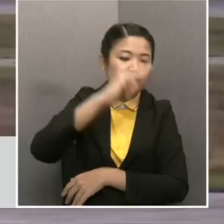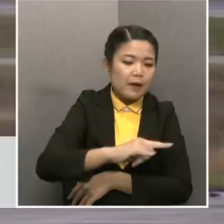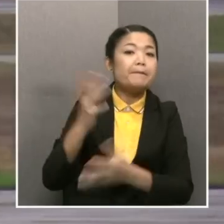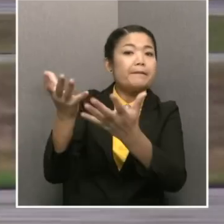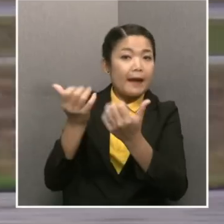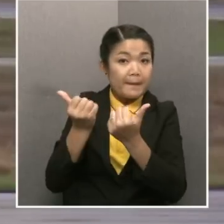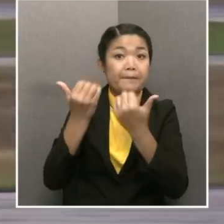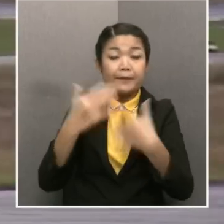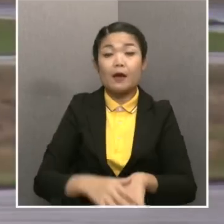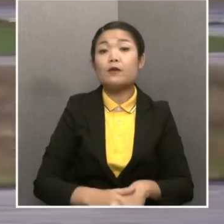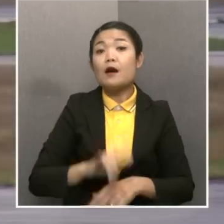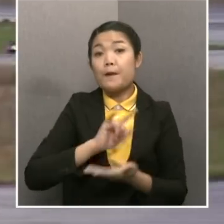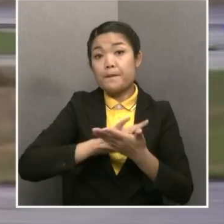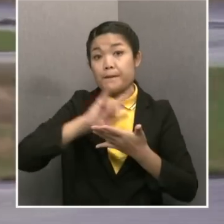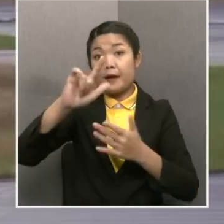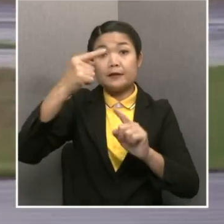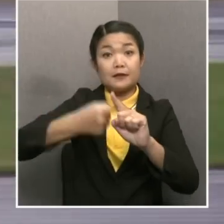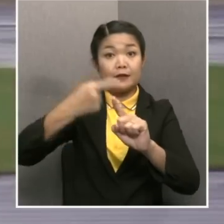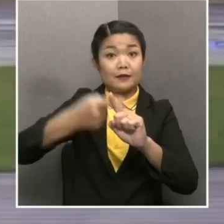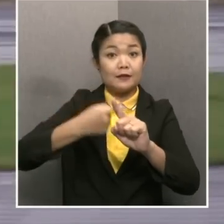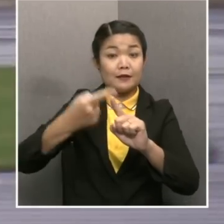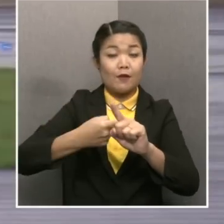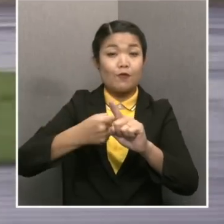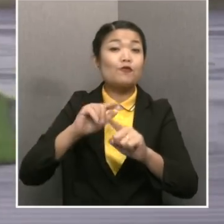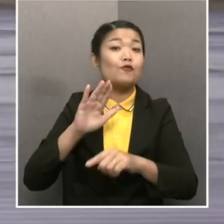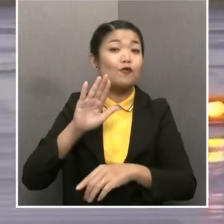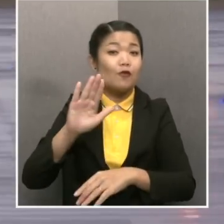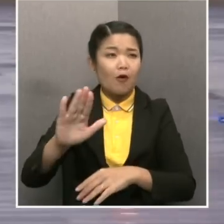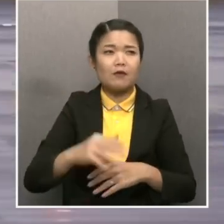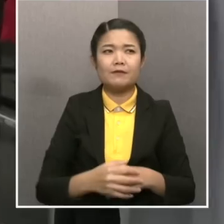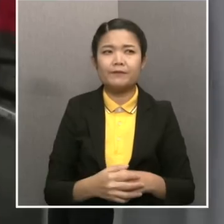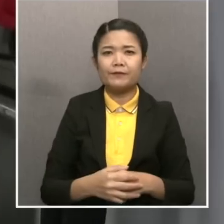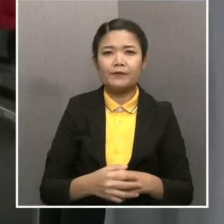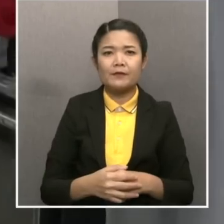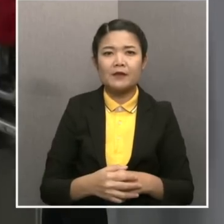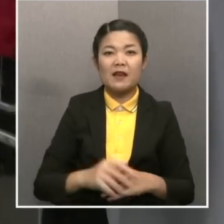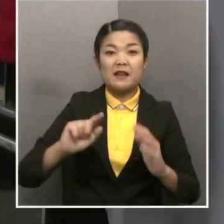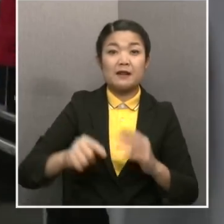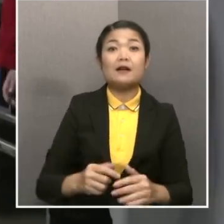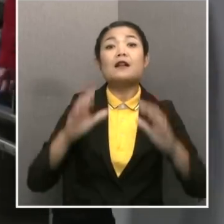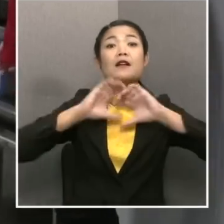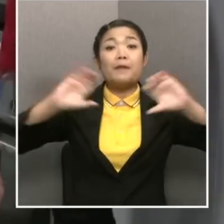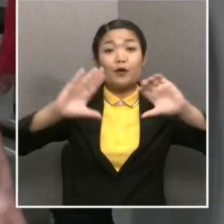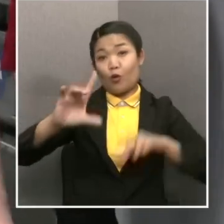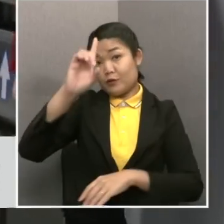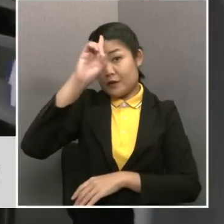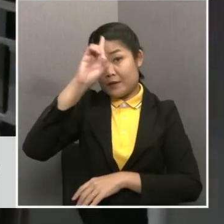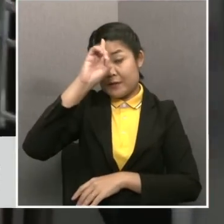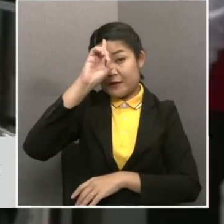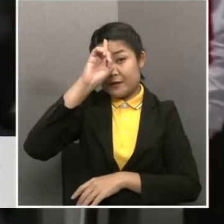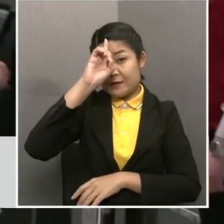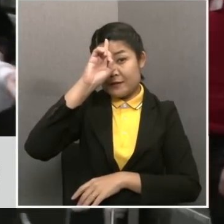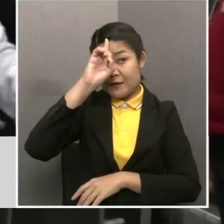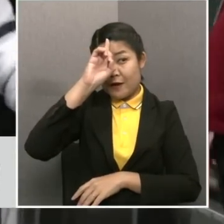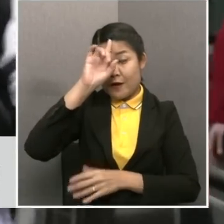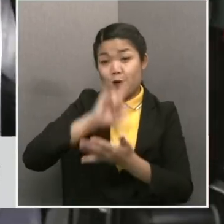และเที่ยวบินเช่าเหมาลำสายการบินลุฟฮันซาเที่ยวแรกจากทั้งหมด2เที่ยวที่รัฐบาลเยอรมนีได้เช่าเหมาลำไปส่ง ก็